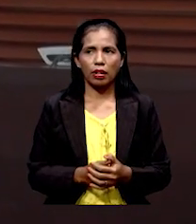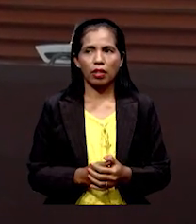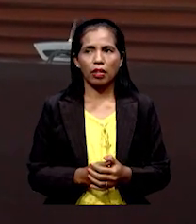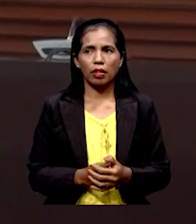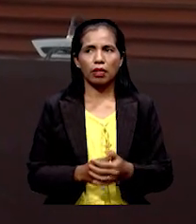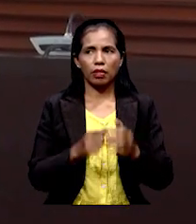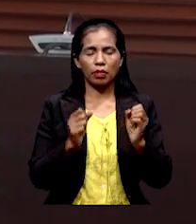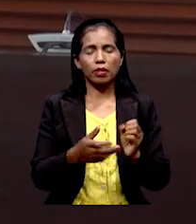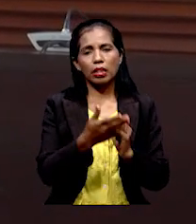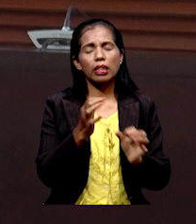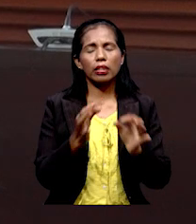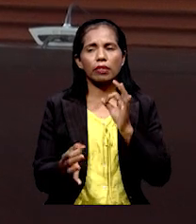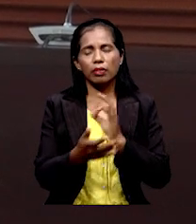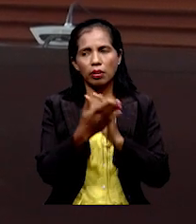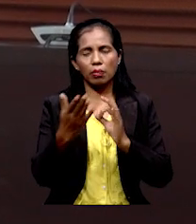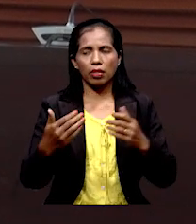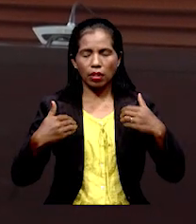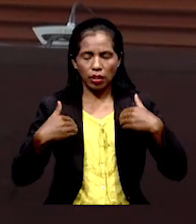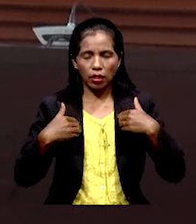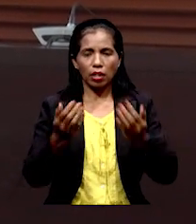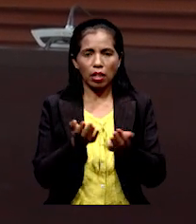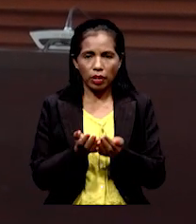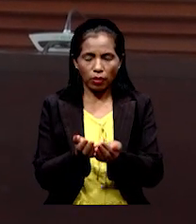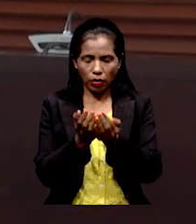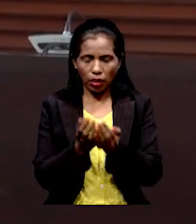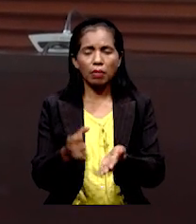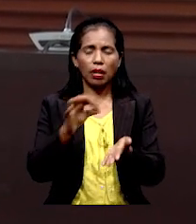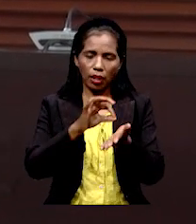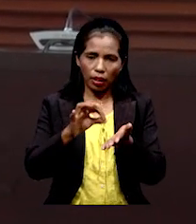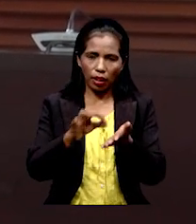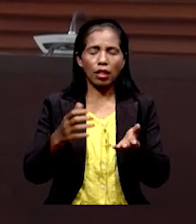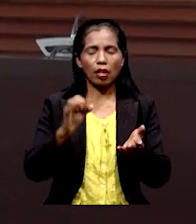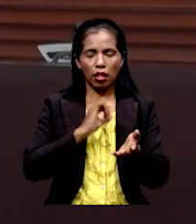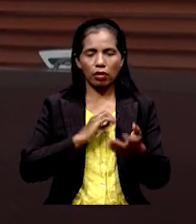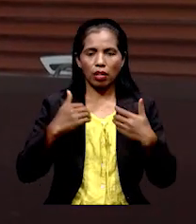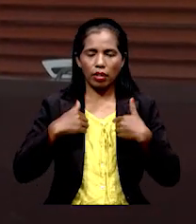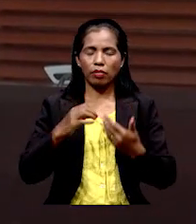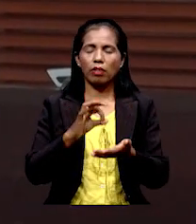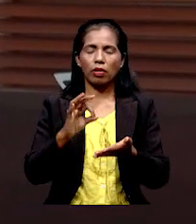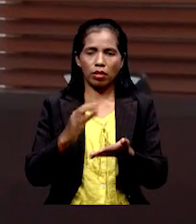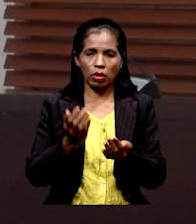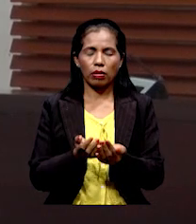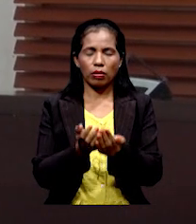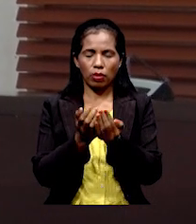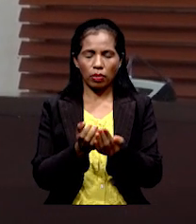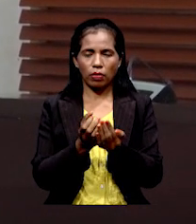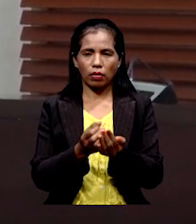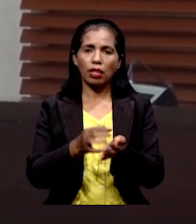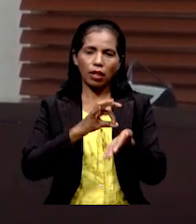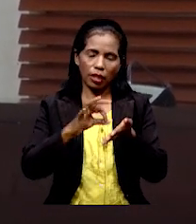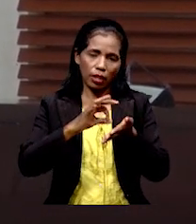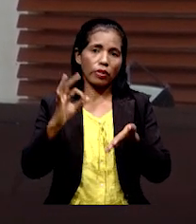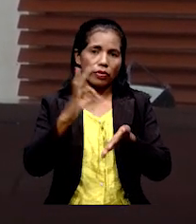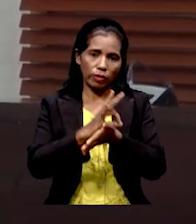suatu saya itu buat iya ro karena kata dia atau pemulaan itu sendok kata kemarauannya itu buat herone malah saya sering